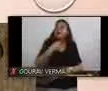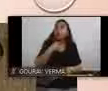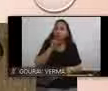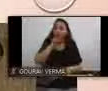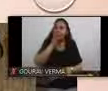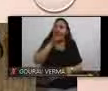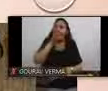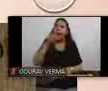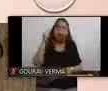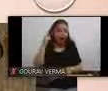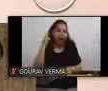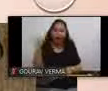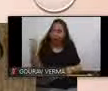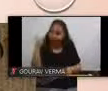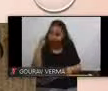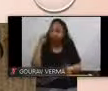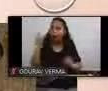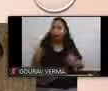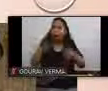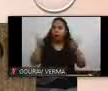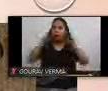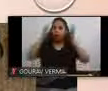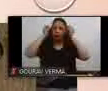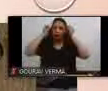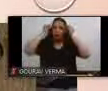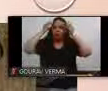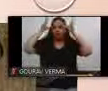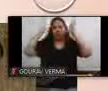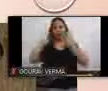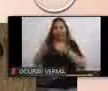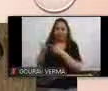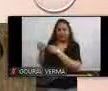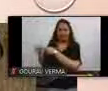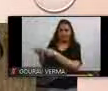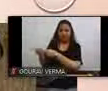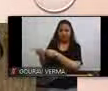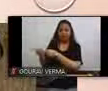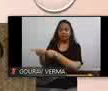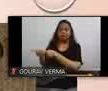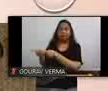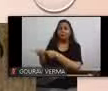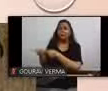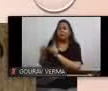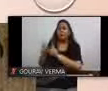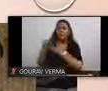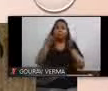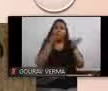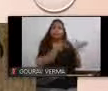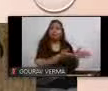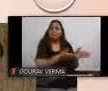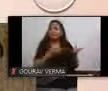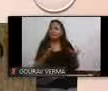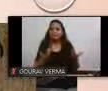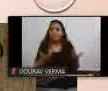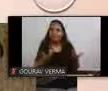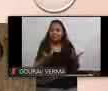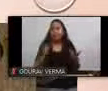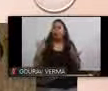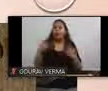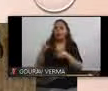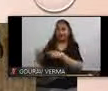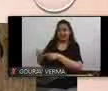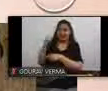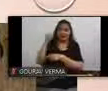एंड सॉफ्ट इट इज. एंड then what we are doing today, there are so many people at home because there is a